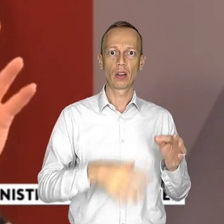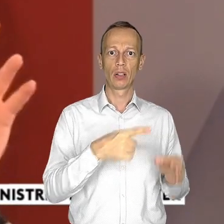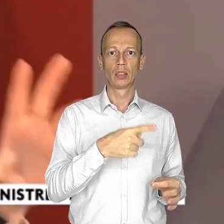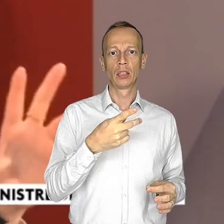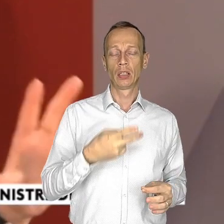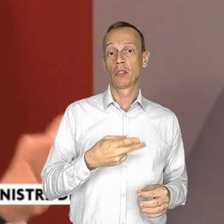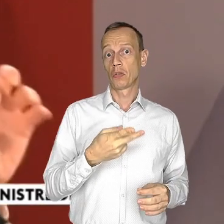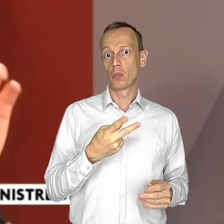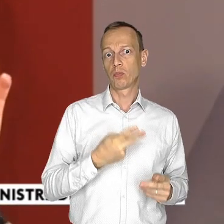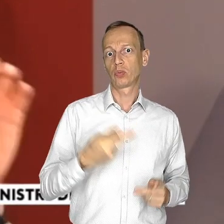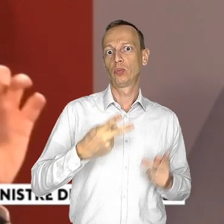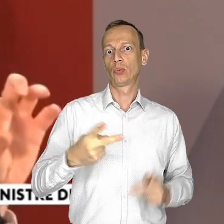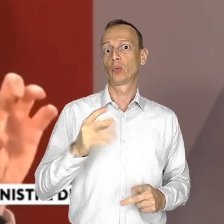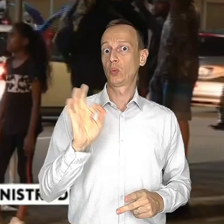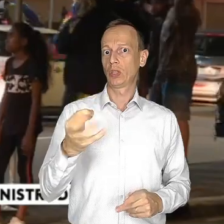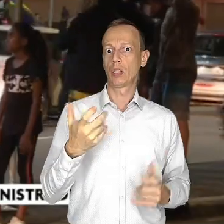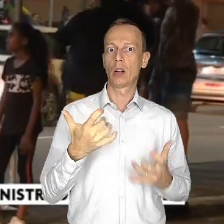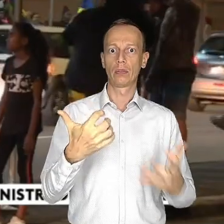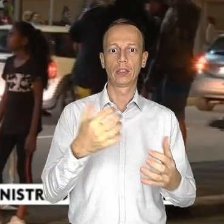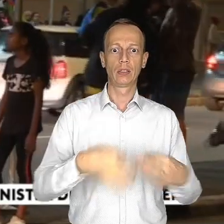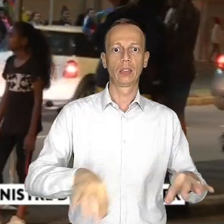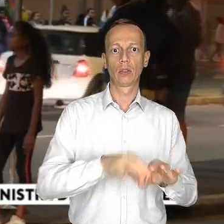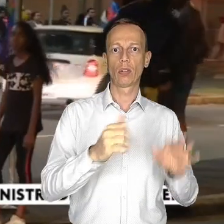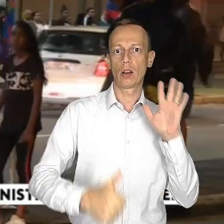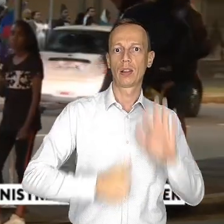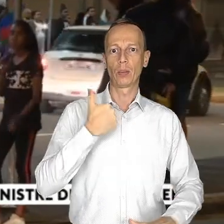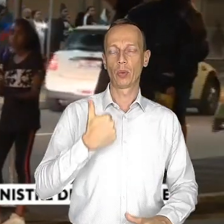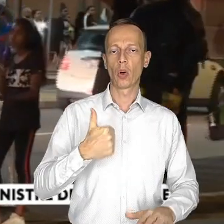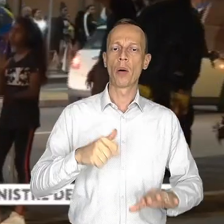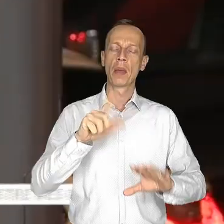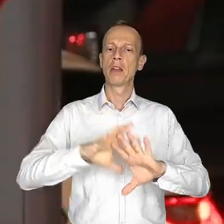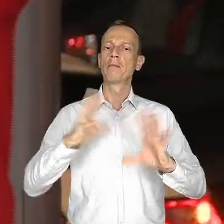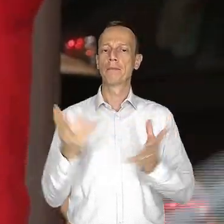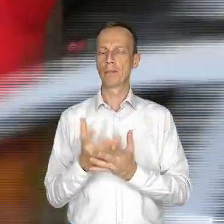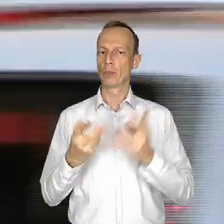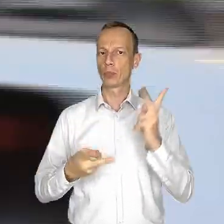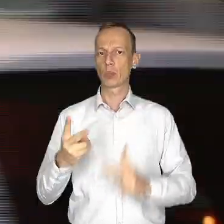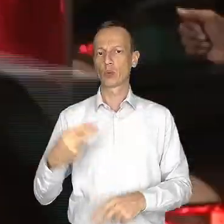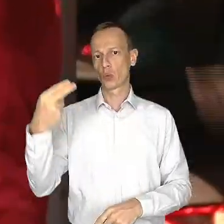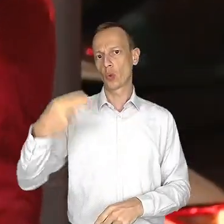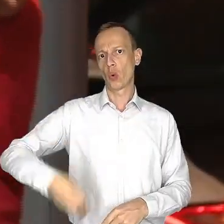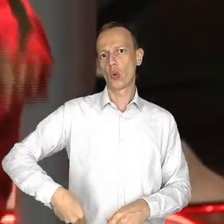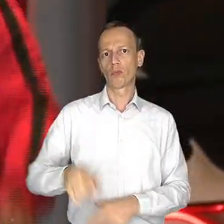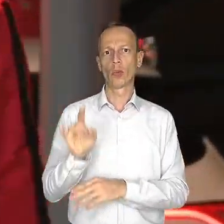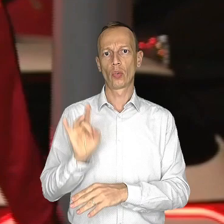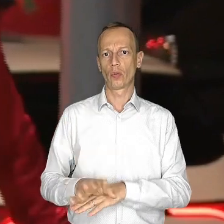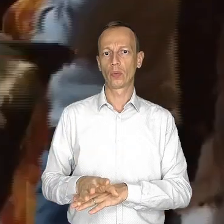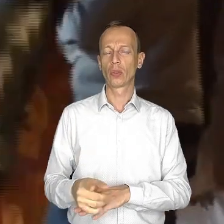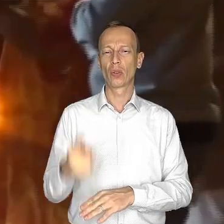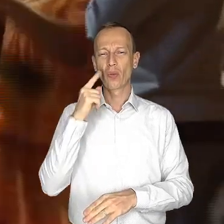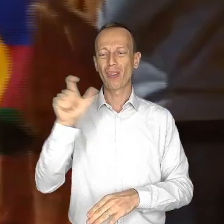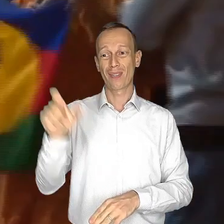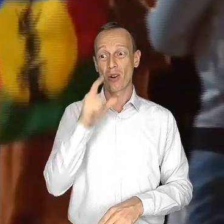une poussée du oui à l'accession de ce territoire à l'indépendance malgré un vote contre majoritaire. Je vous propose d'écouter